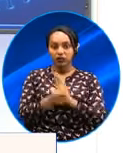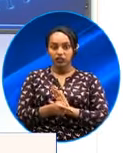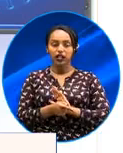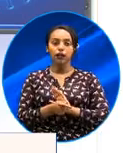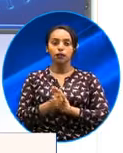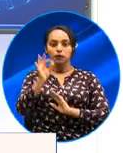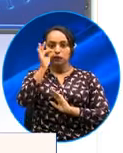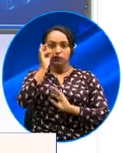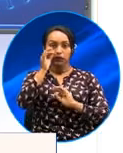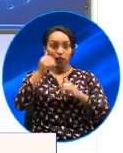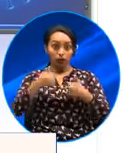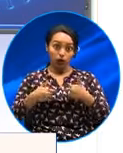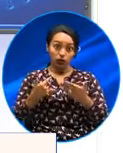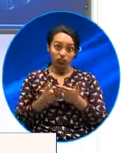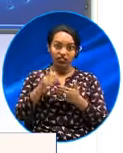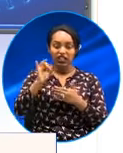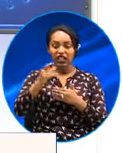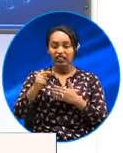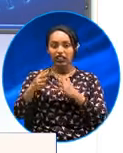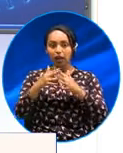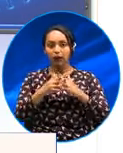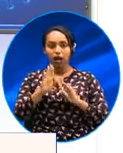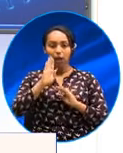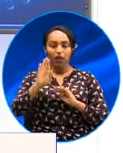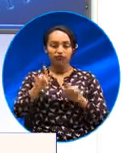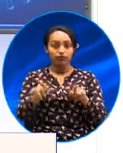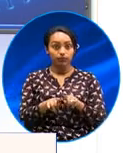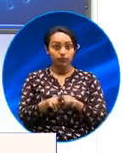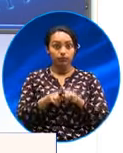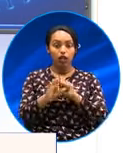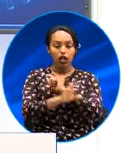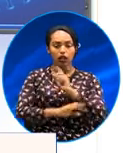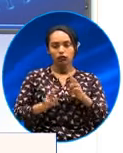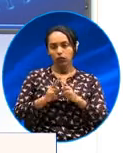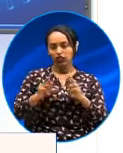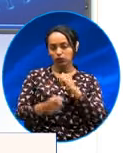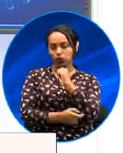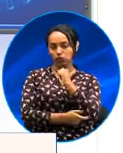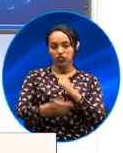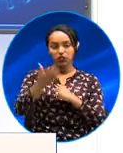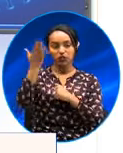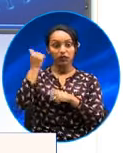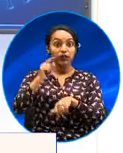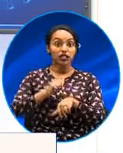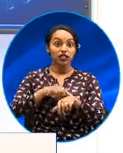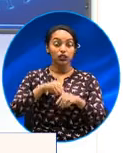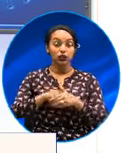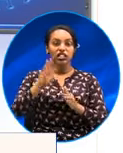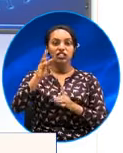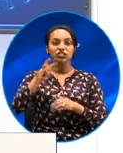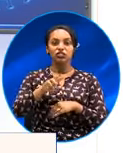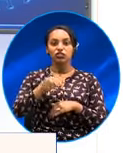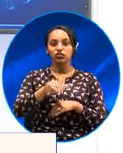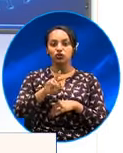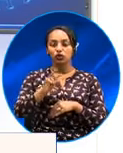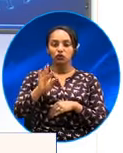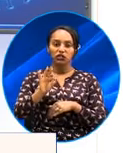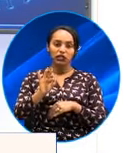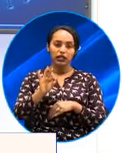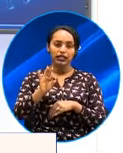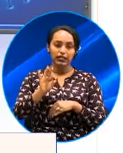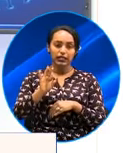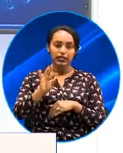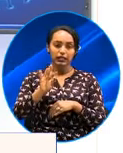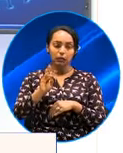ለምሳሌ እንደ ህንድ ባሉ እንደዚህ ላቲን አሜሪካ፣ ብራዚል የመሳሰሉ ሀገራት እጅግ በጣም ፈታኝ በነበረበት ጊዜ ውስጥ 6279